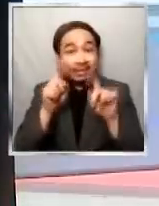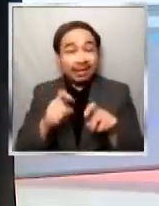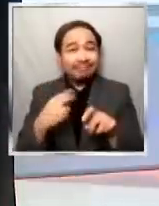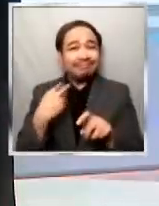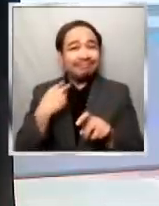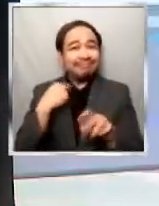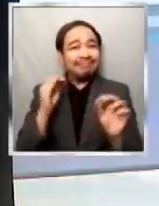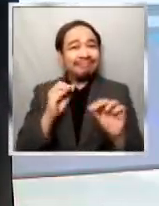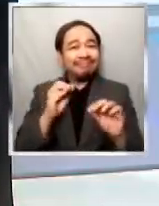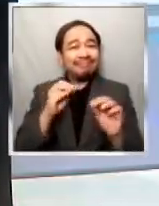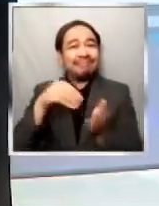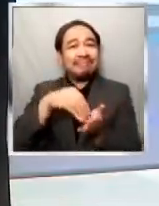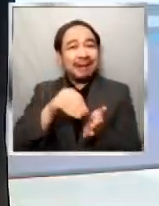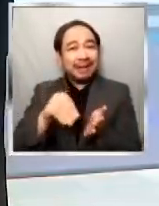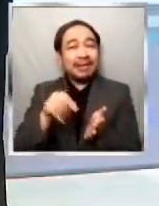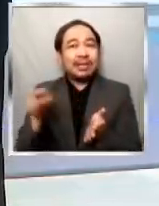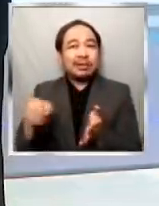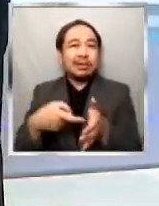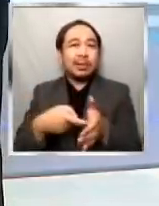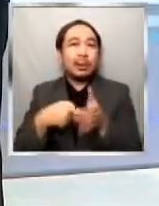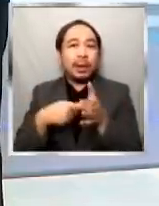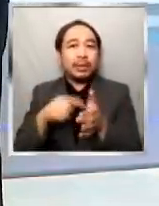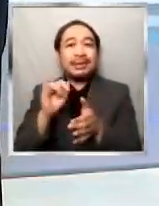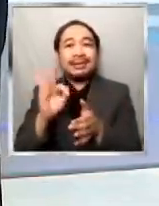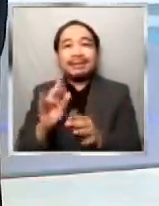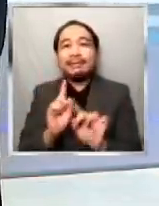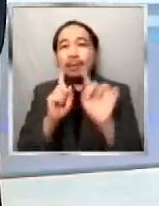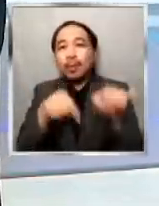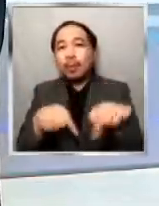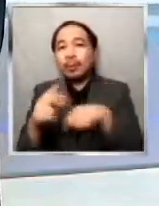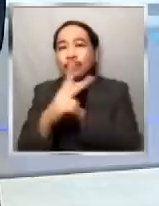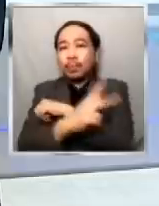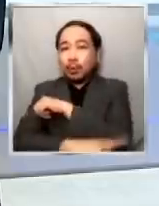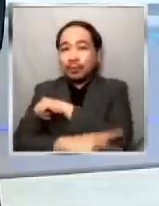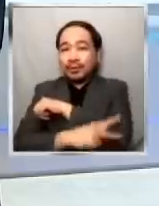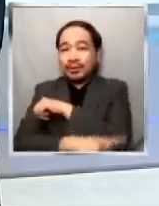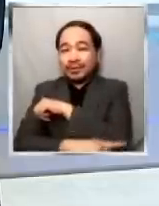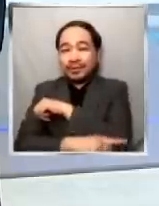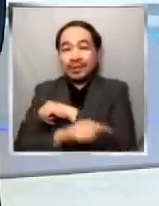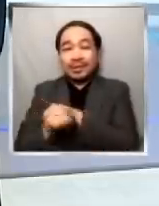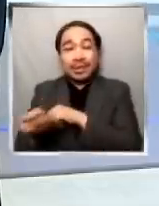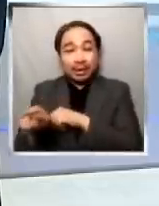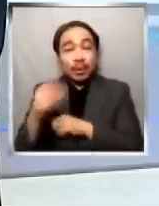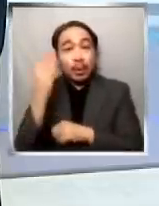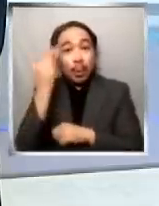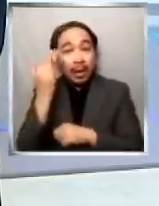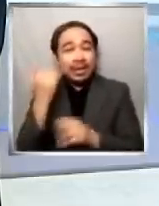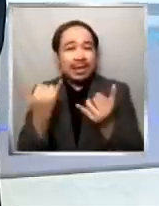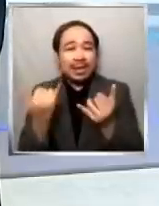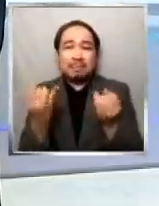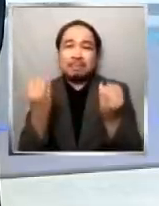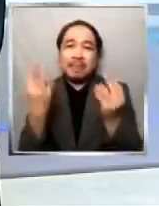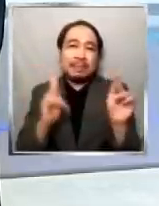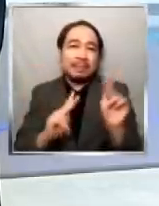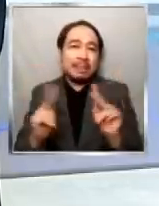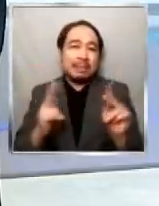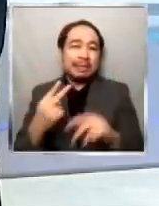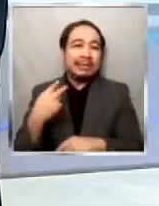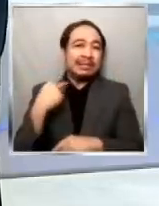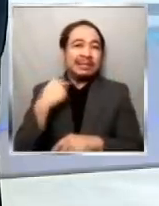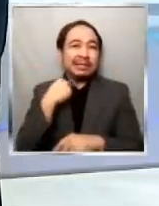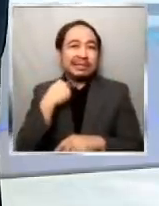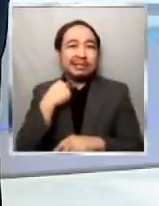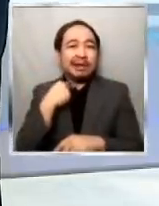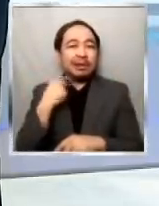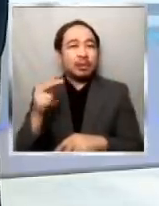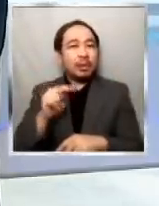nga requirement ng mga pupunta ang probinsya. Yan ang dahilan kung bakit stranded ngayon ang mga pasayarong inabutan na ng ECQ sa Manila North Port.